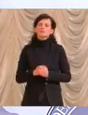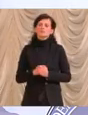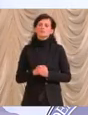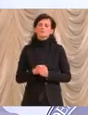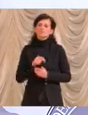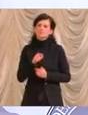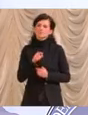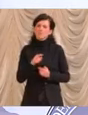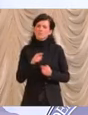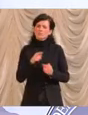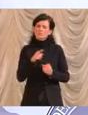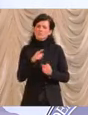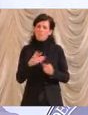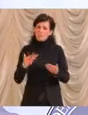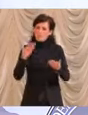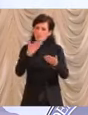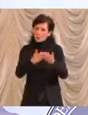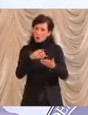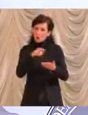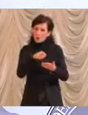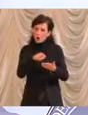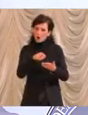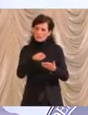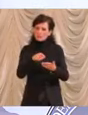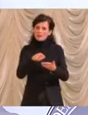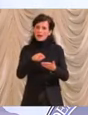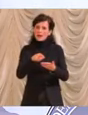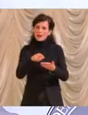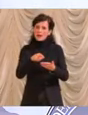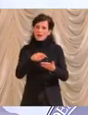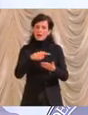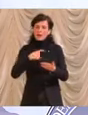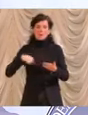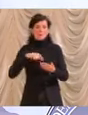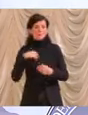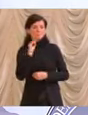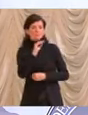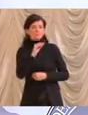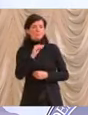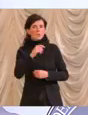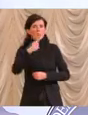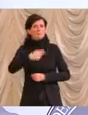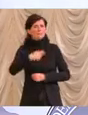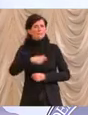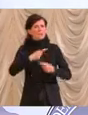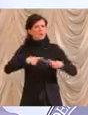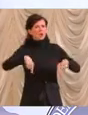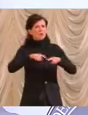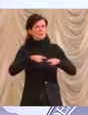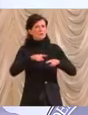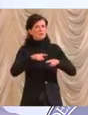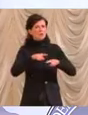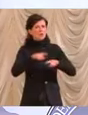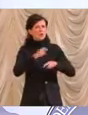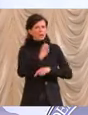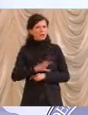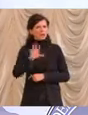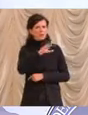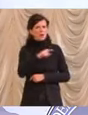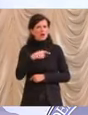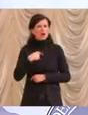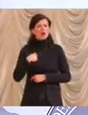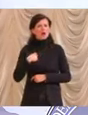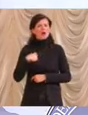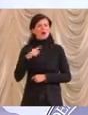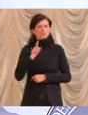è rimessa, non l'abbiamo rimesso alla Presidente Ursula von der Leyen, alla Presidente della Commissione. All'esito del Consiglio Europeo abbiamo